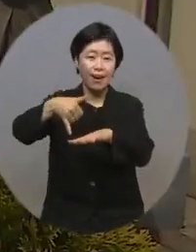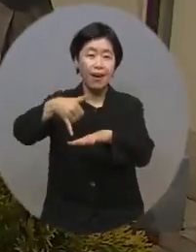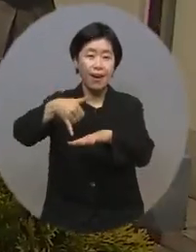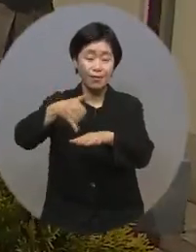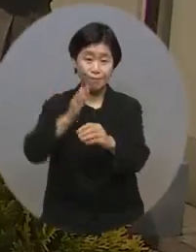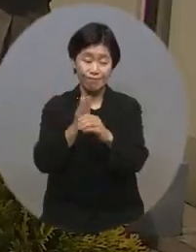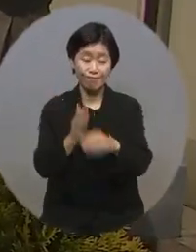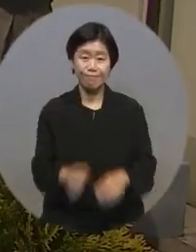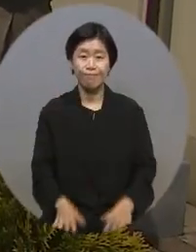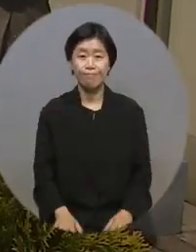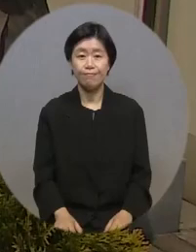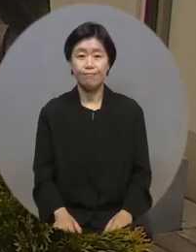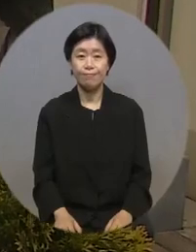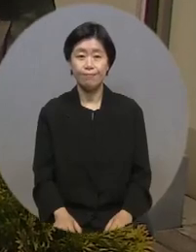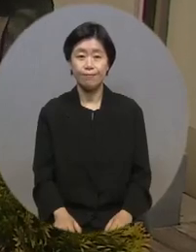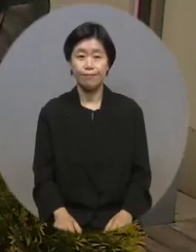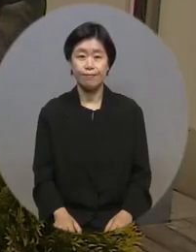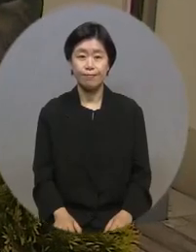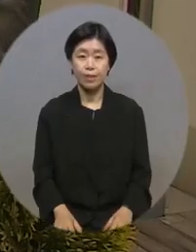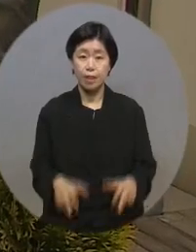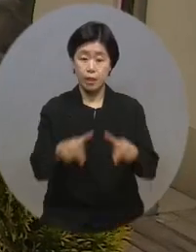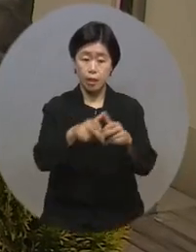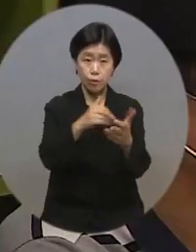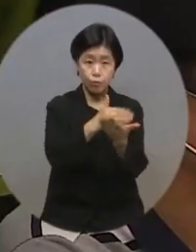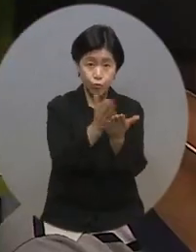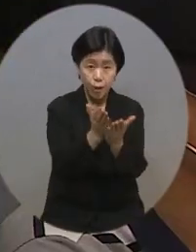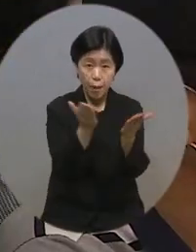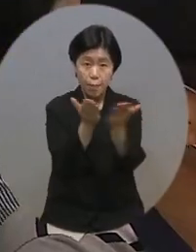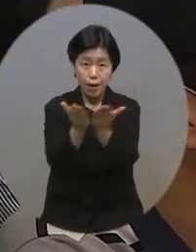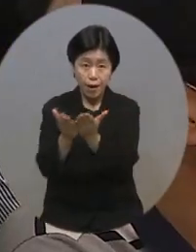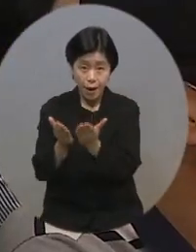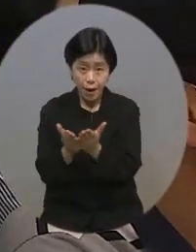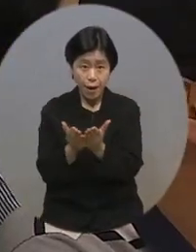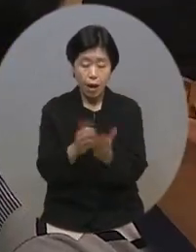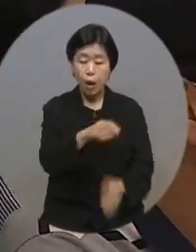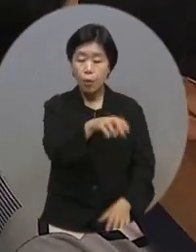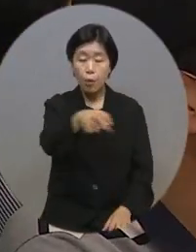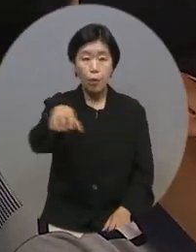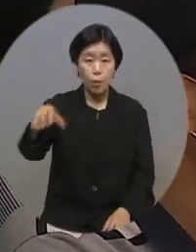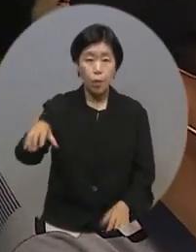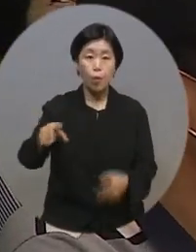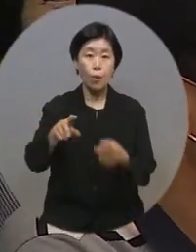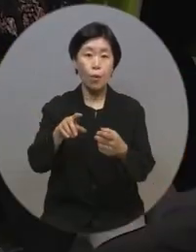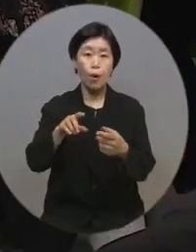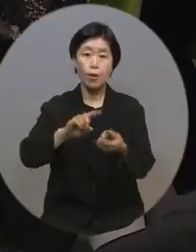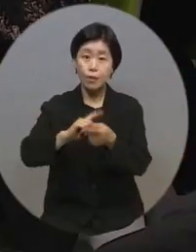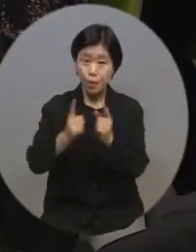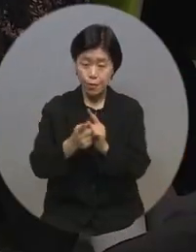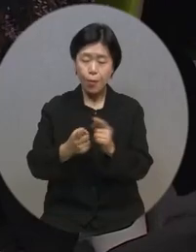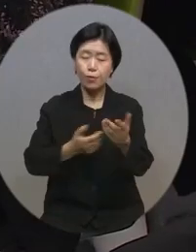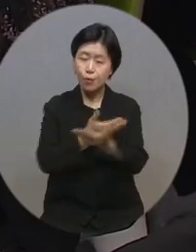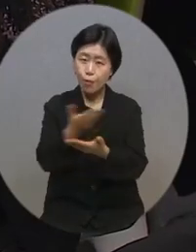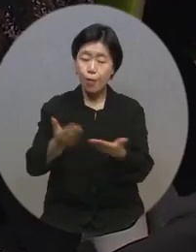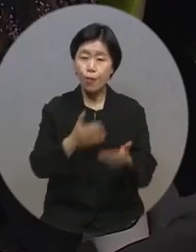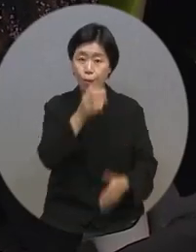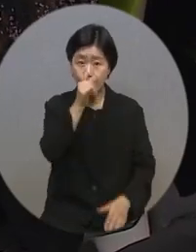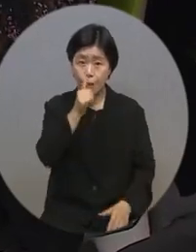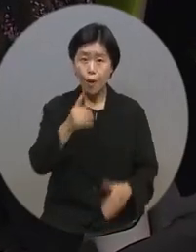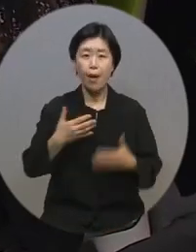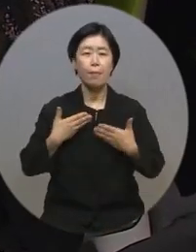마련돼 있습니다. 장애 유형에 맞춰 특화된 공간에서 장애인과 비장애인이 서로 소통하며